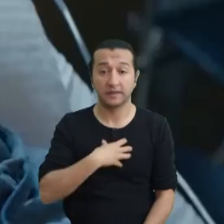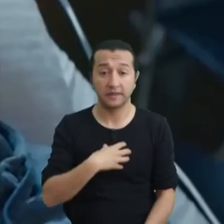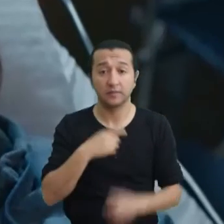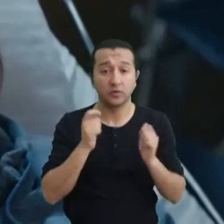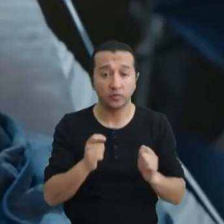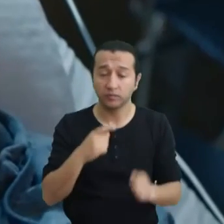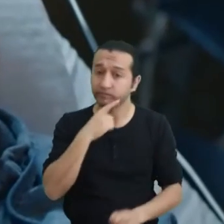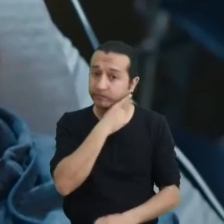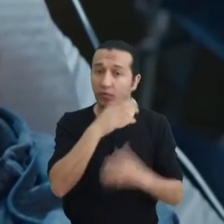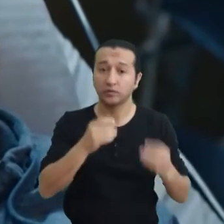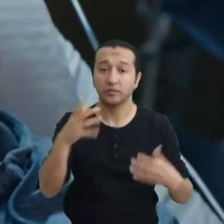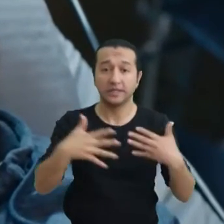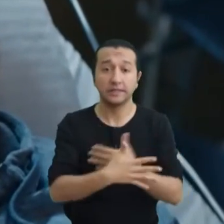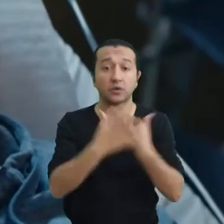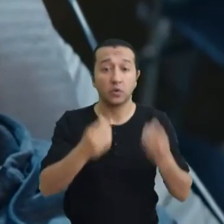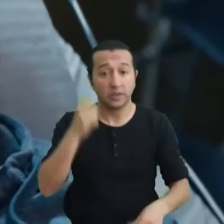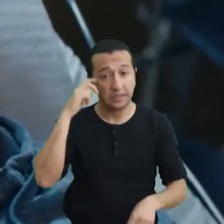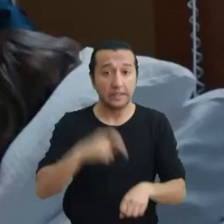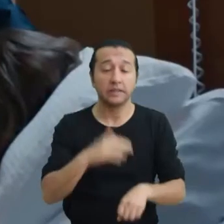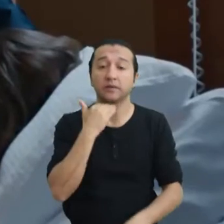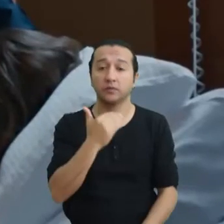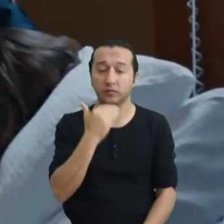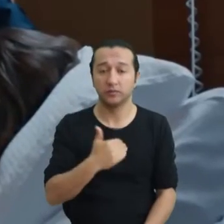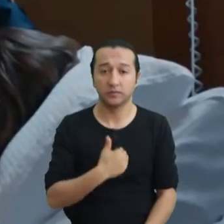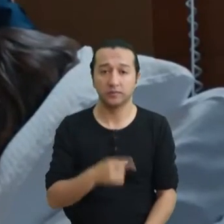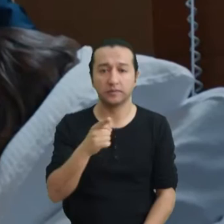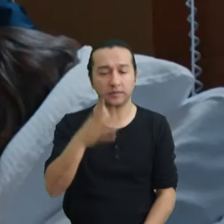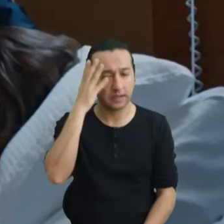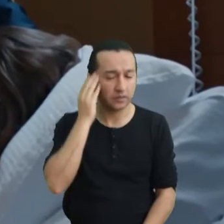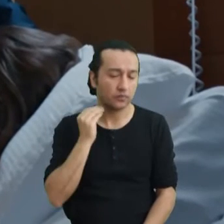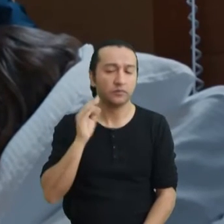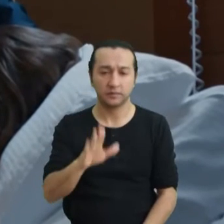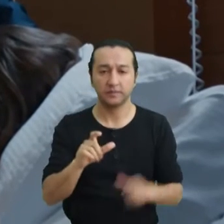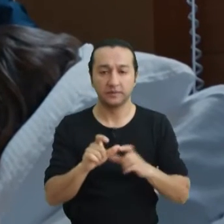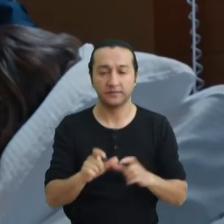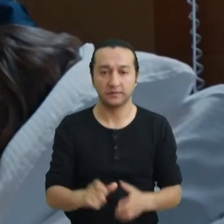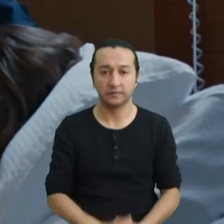ne kadar zorlasam da o gece olanları hatırlayamıyorum. Anlıyorum Safiye.